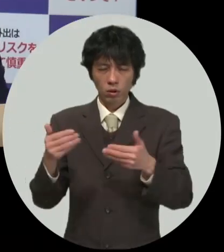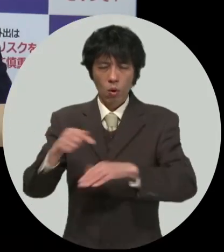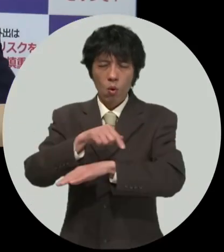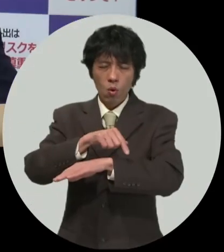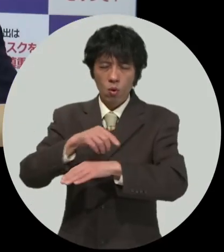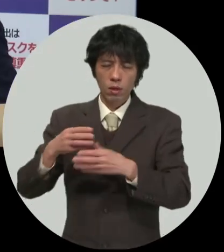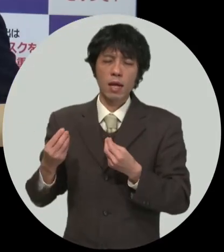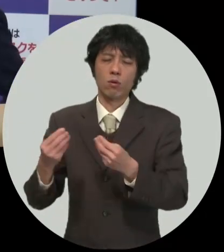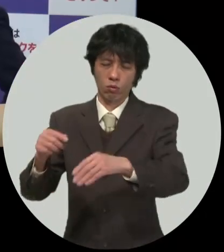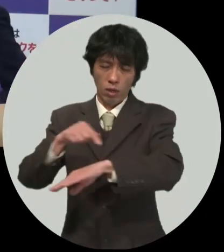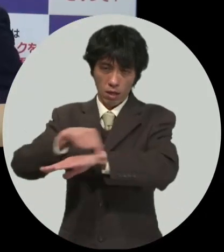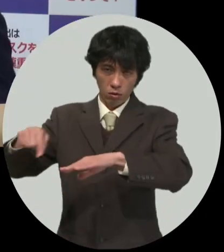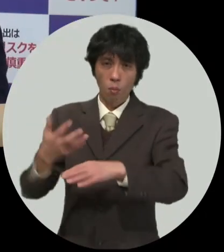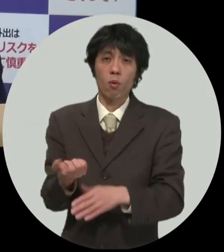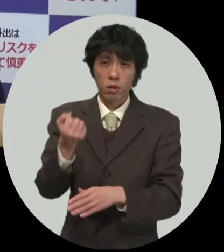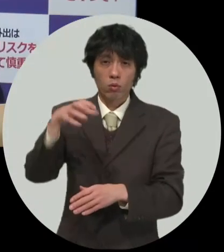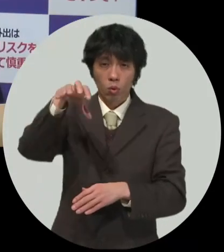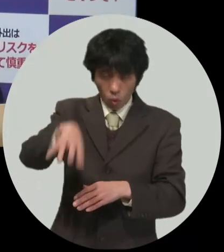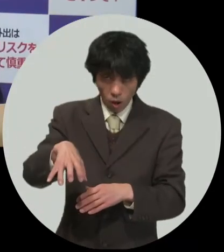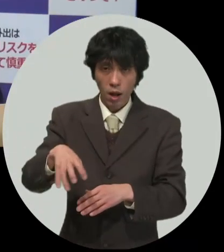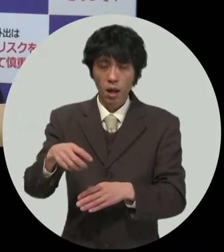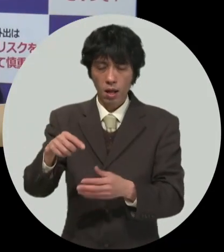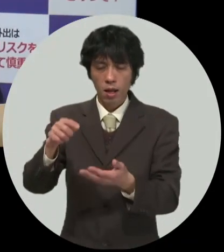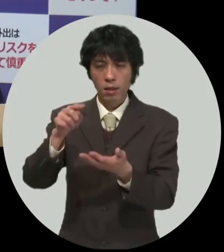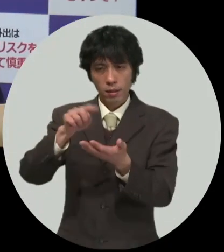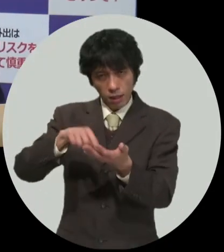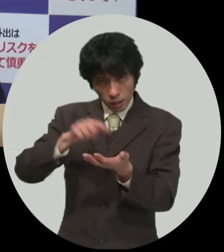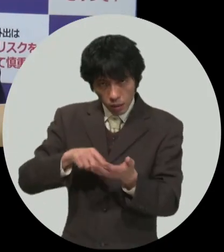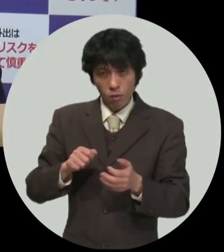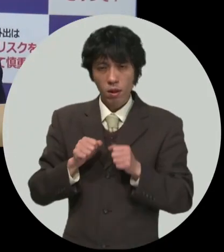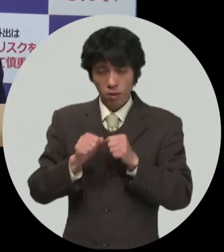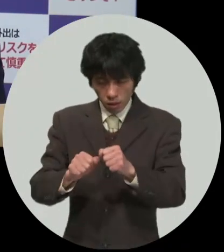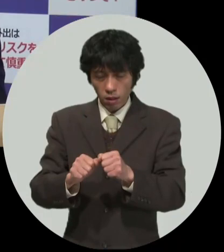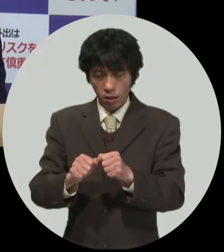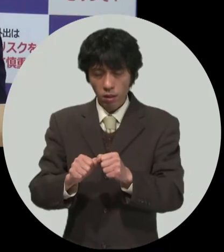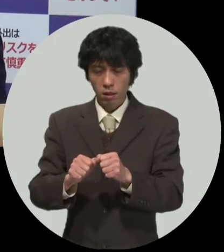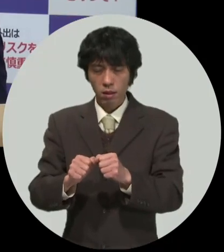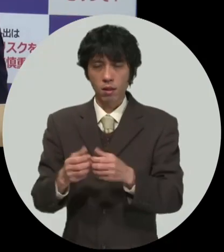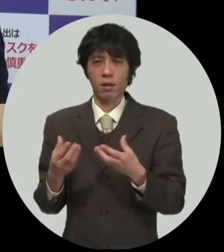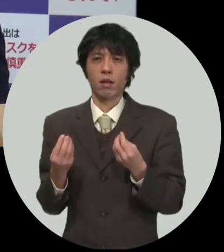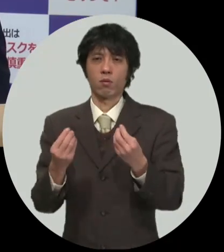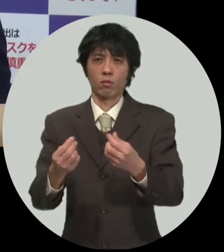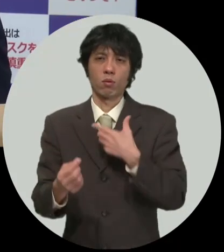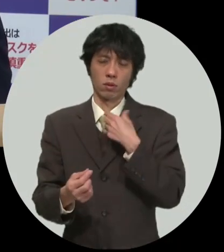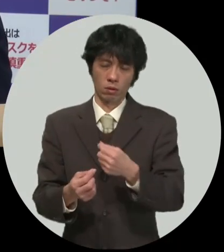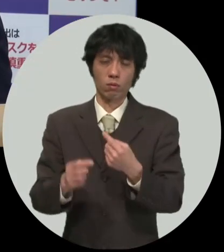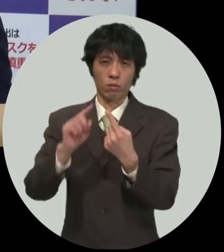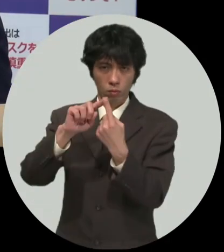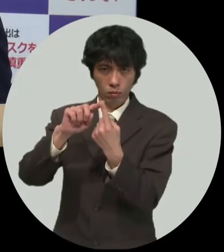られる方はその点検を行って事業の継続を図っていただくということと、